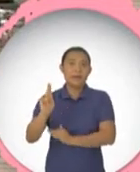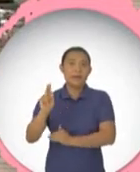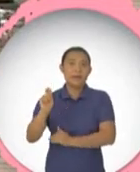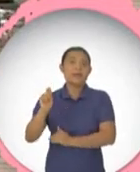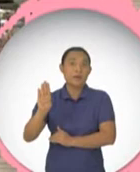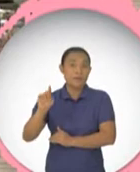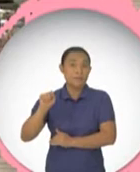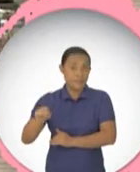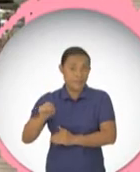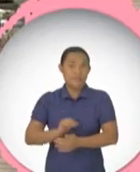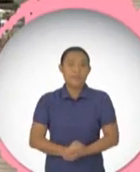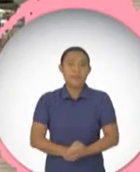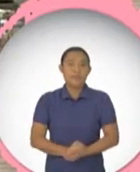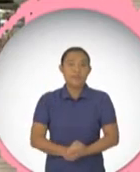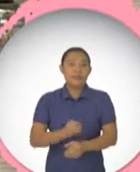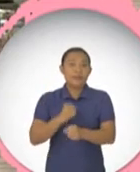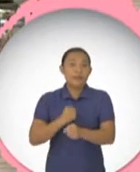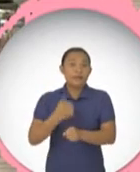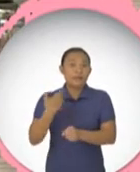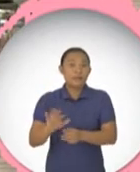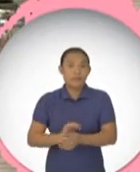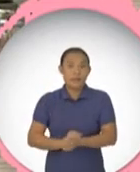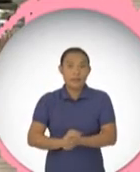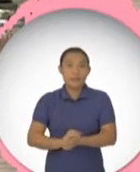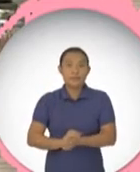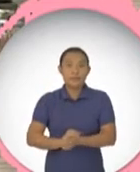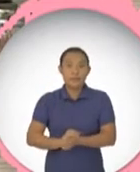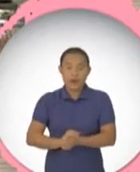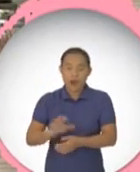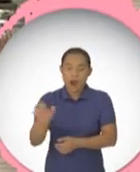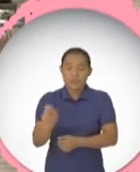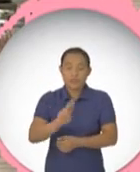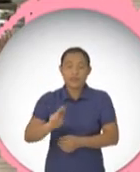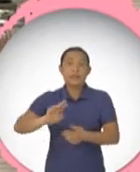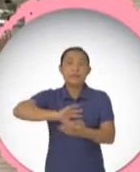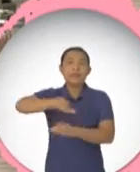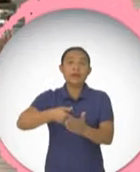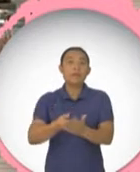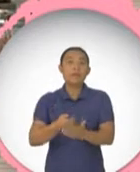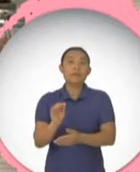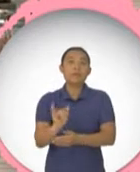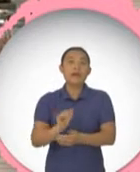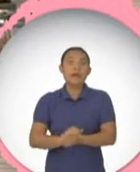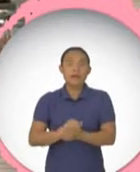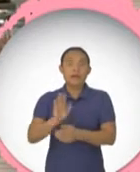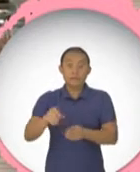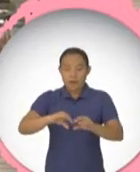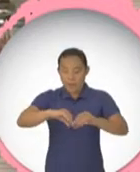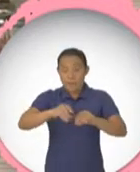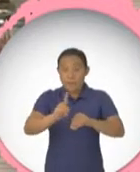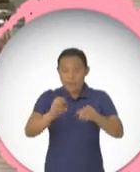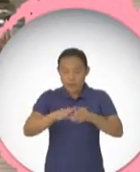แล้วยังไม่ได้ใช้ทั้งหมดทั้งแผ่นทีเดียวไม่ต้อง ปิดไว ้ค่ะก็เปิดไว้แค่ครึ่งเดียวนะคะเรามาดูครึ่งแรก